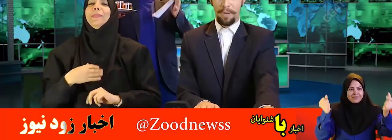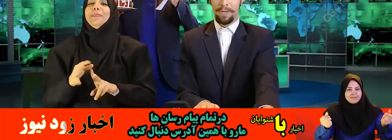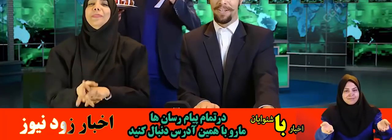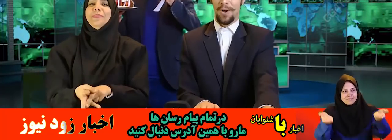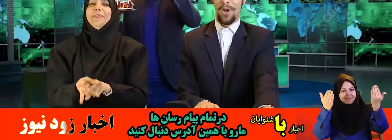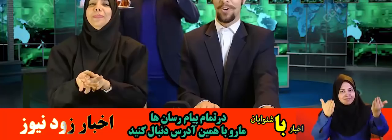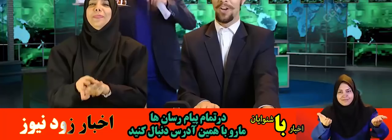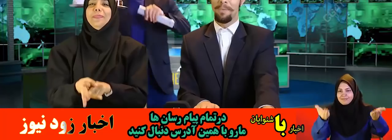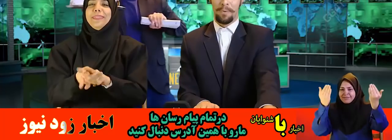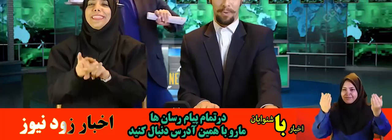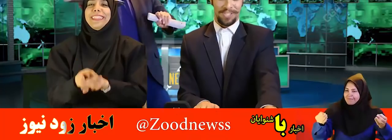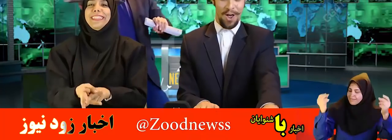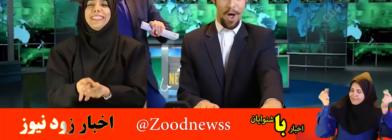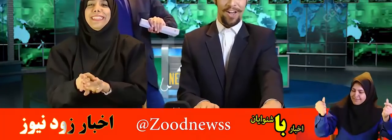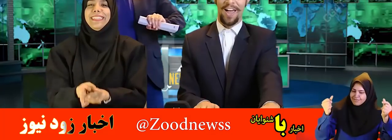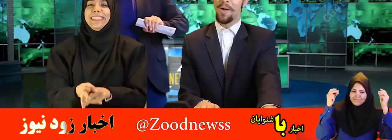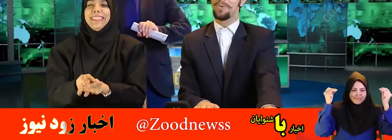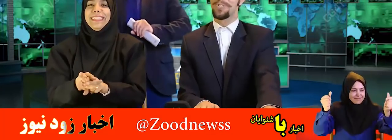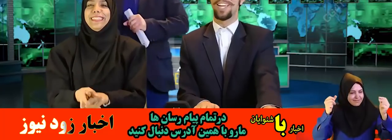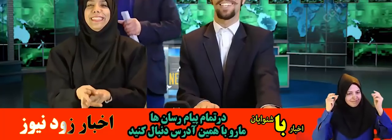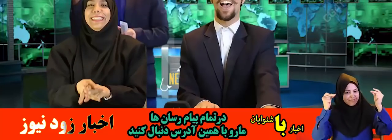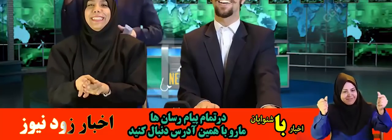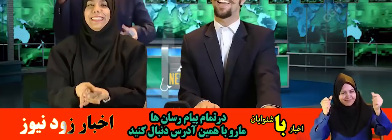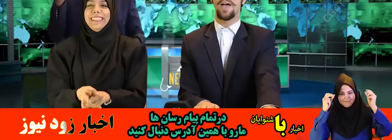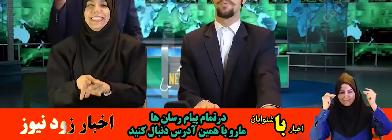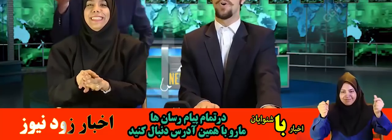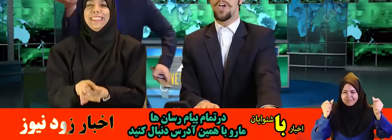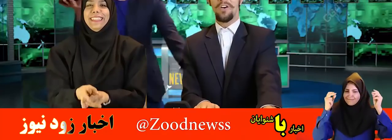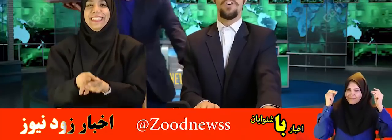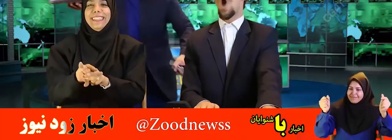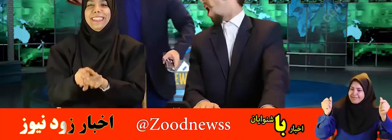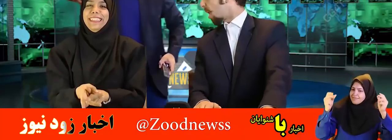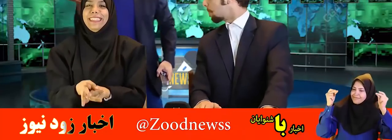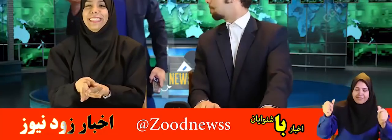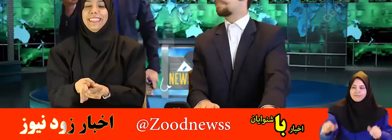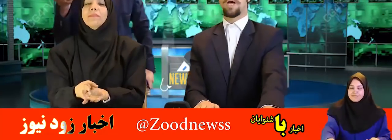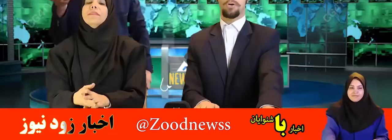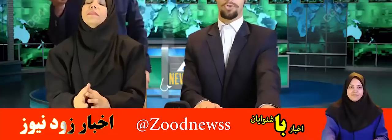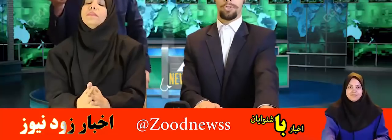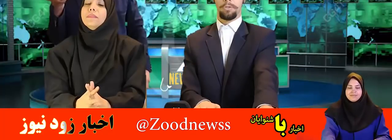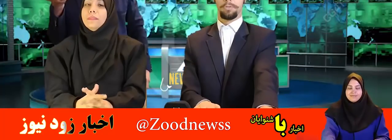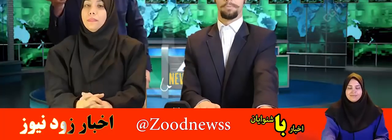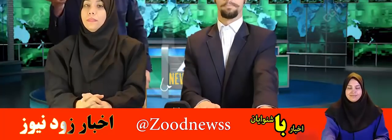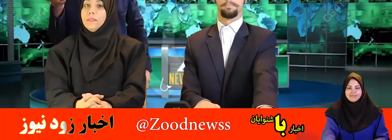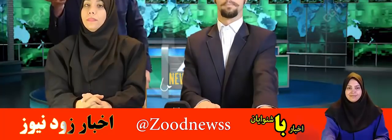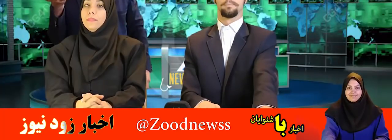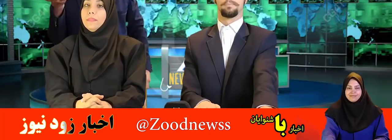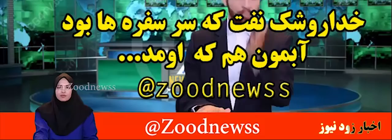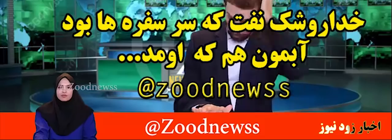آخ ببین کانالم و پست آخرم و شیر کردنم و واخ ببخشید.